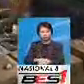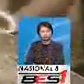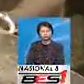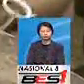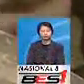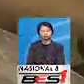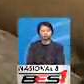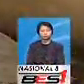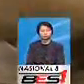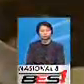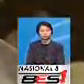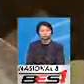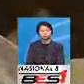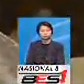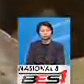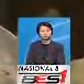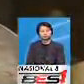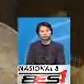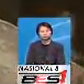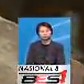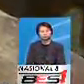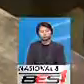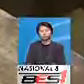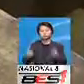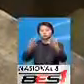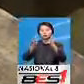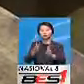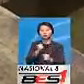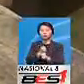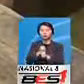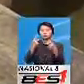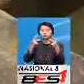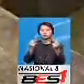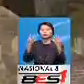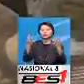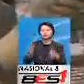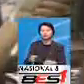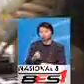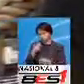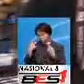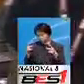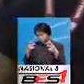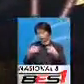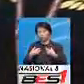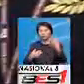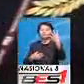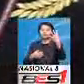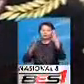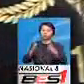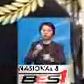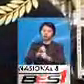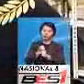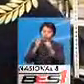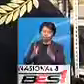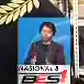service ni. Ada berapa ramai pekerja di kedai adik? Pekerja di kedai ada